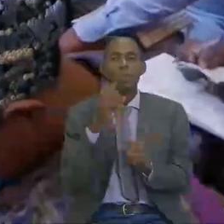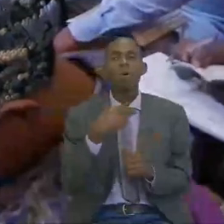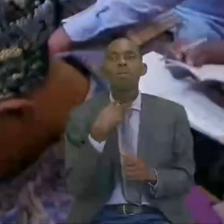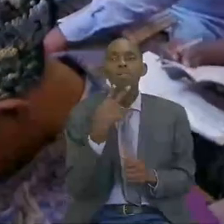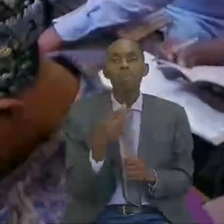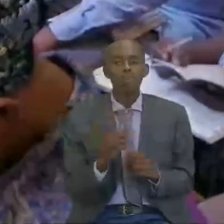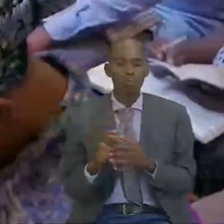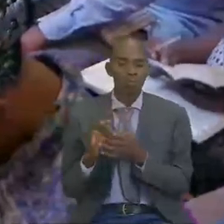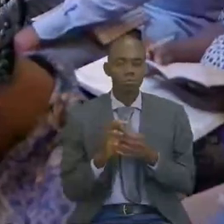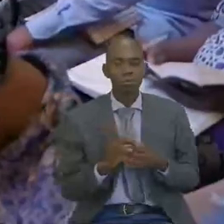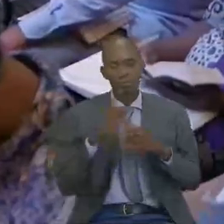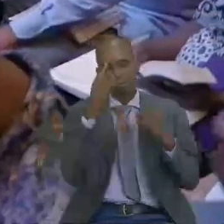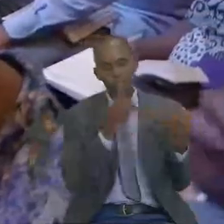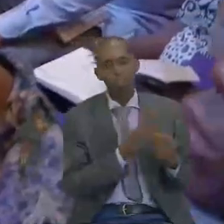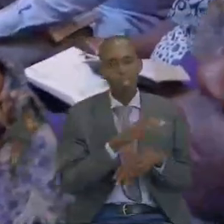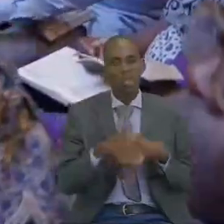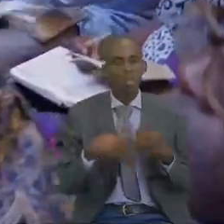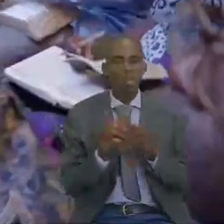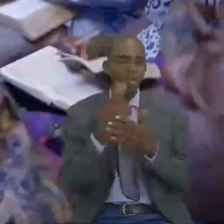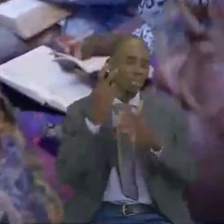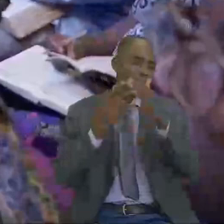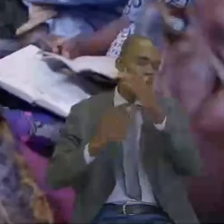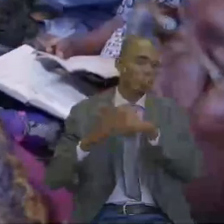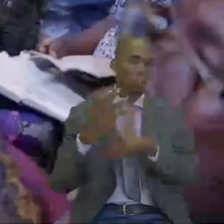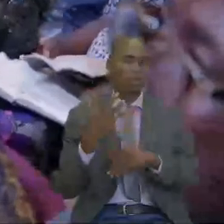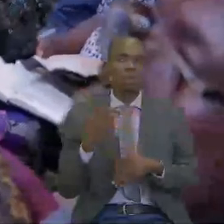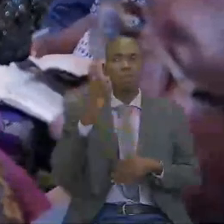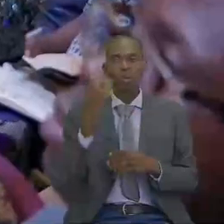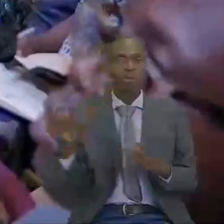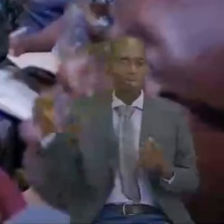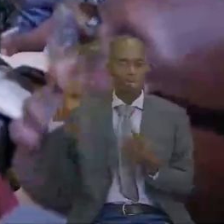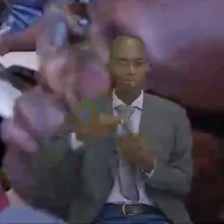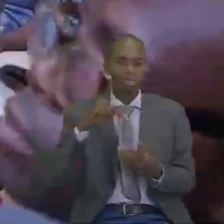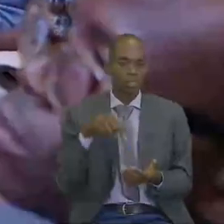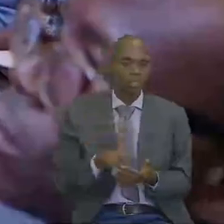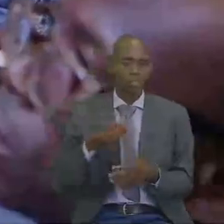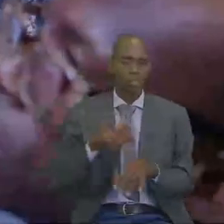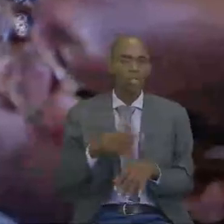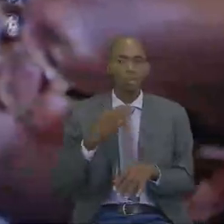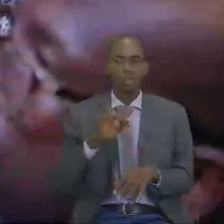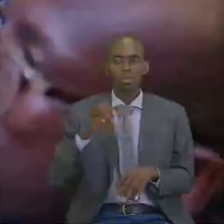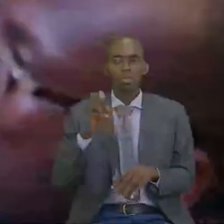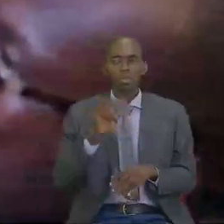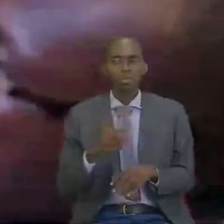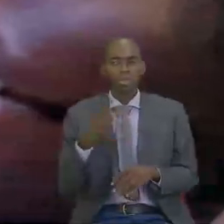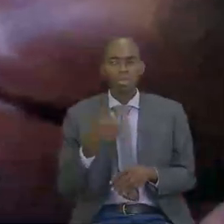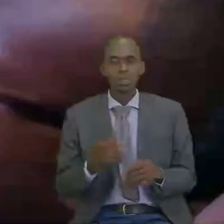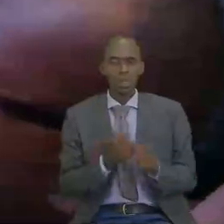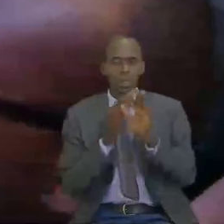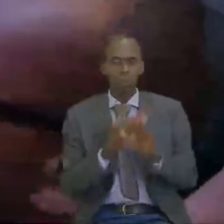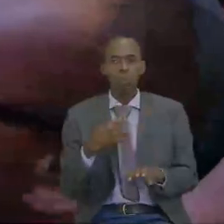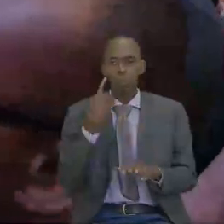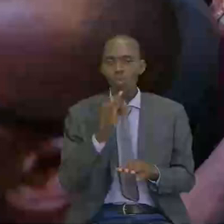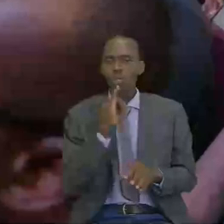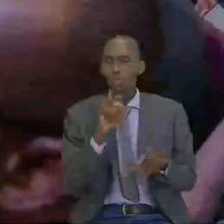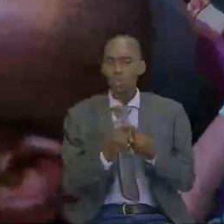les prophètes de Dieu jusqu'à cet apôtre Jean qui était aussi prophète, jusqu'à ce